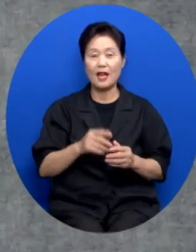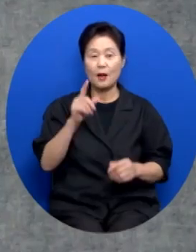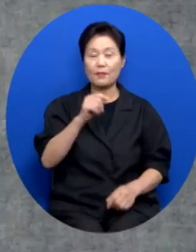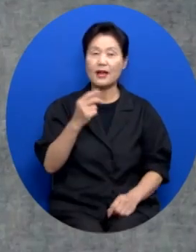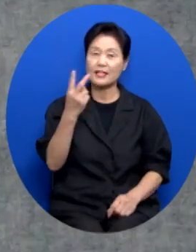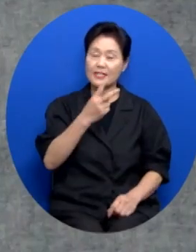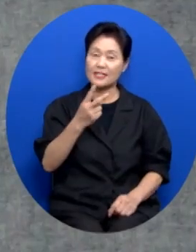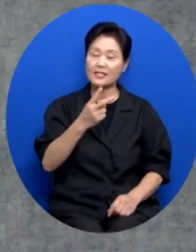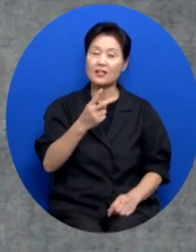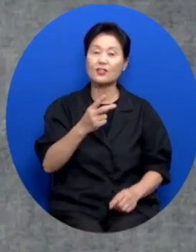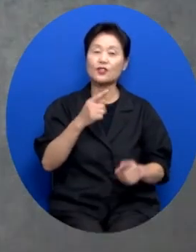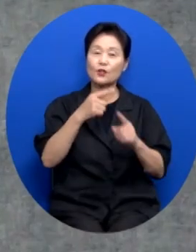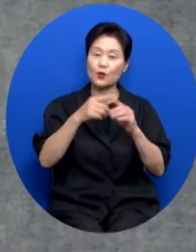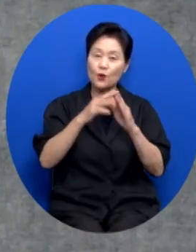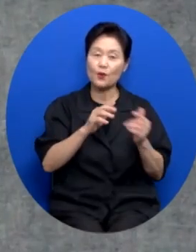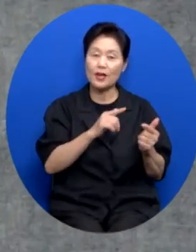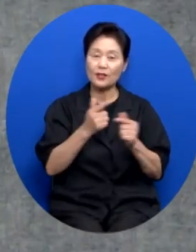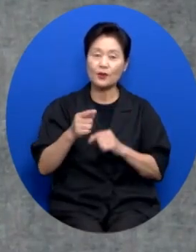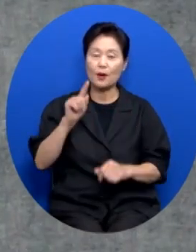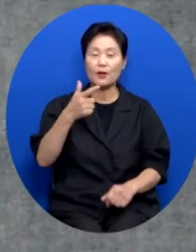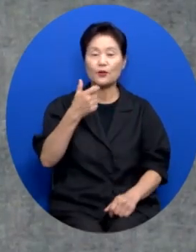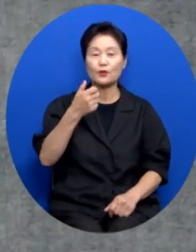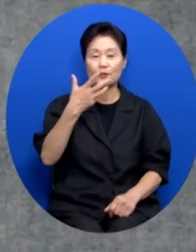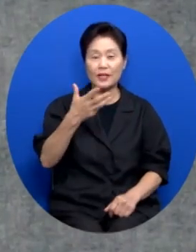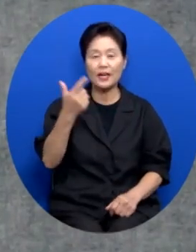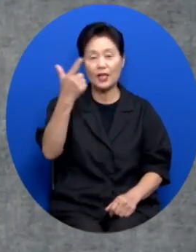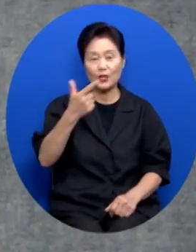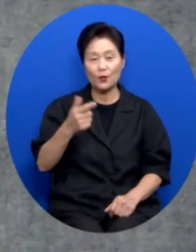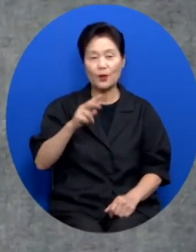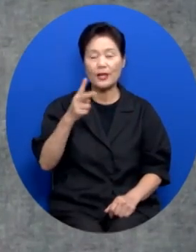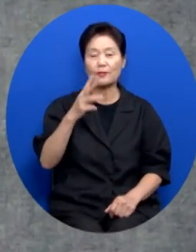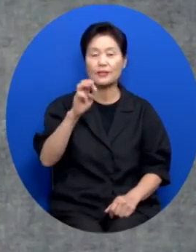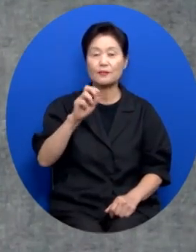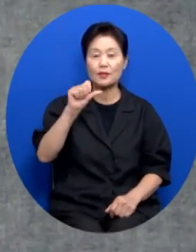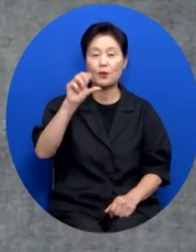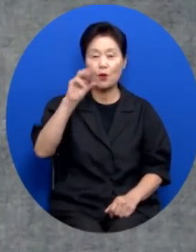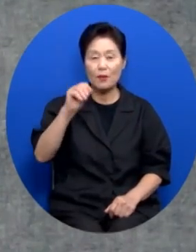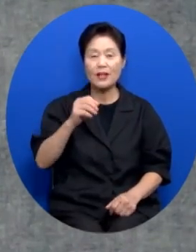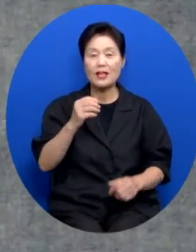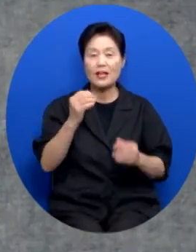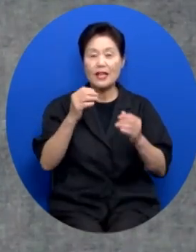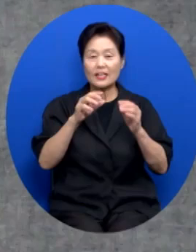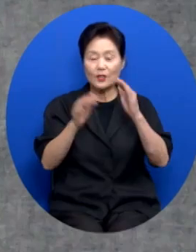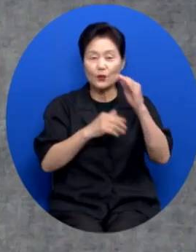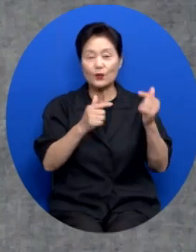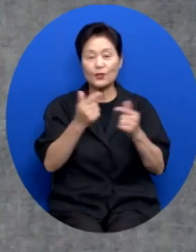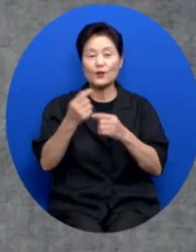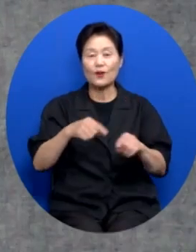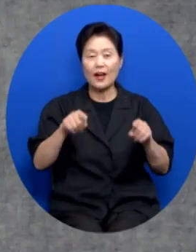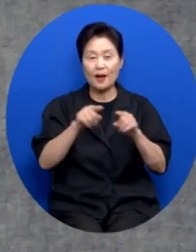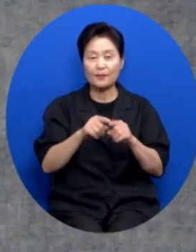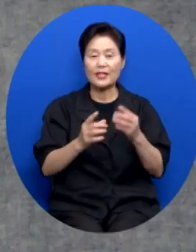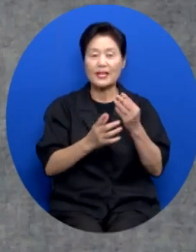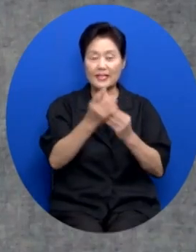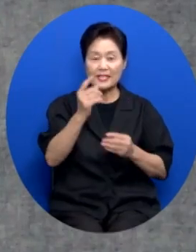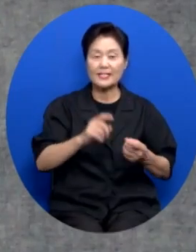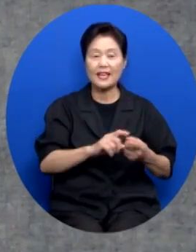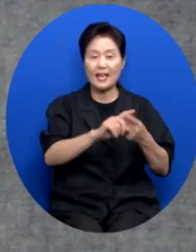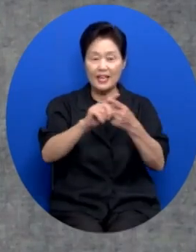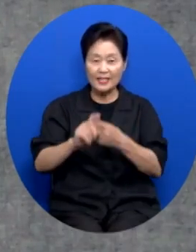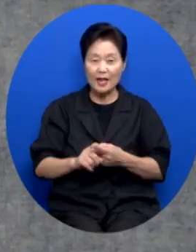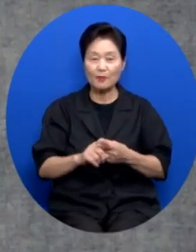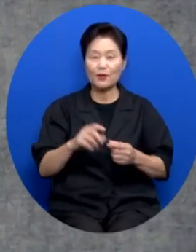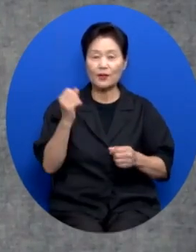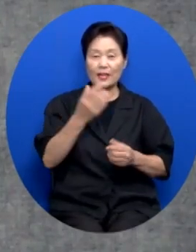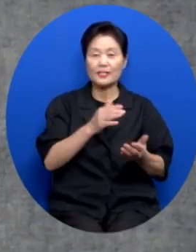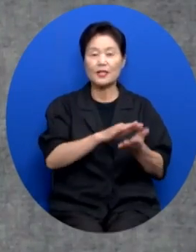교회와 164개 노회 235만여 성도들 함께 일체와 연합으로 재도약하여 변화와 승수를